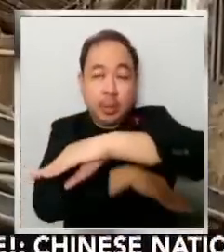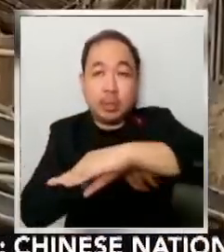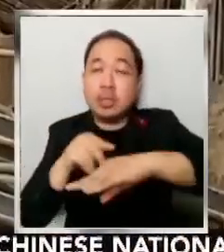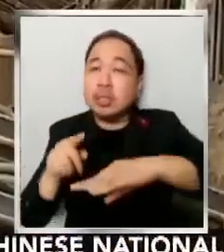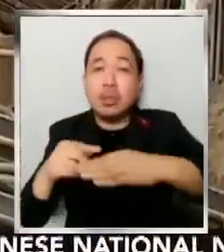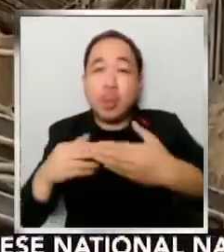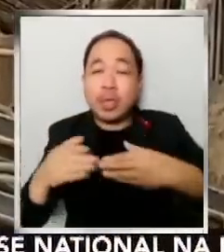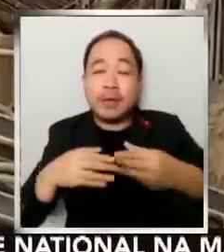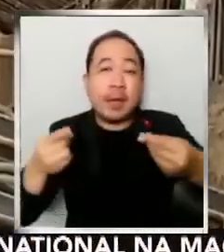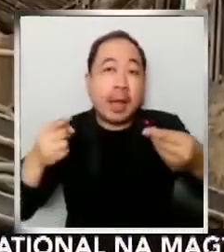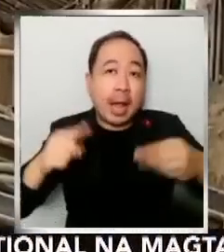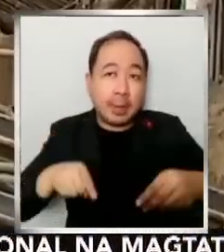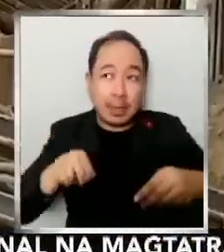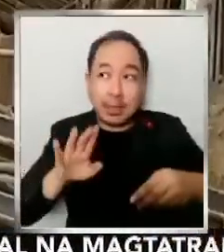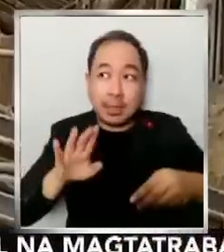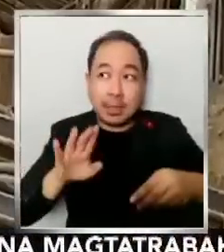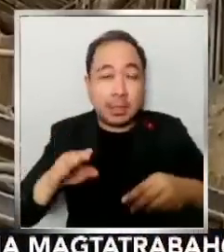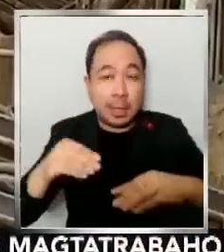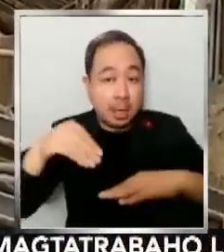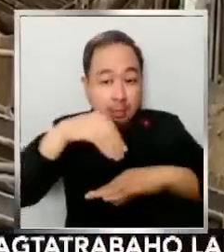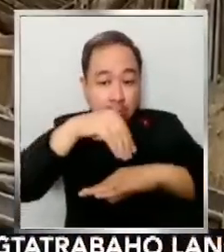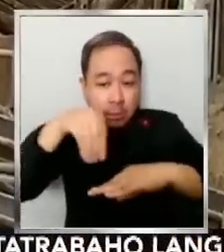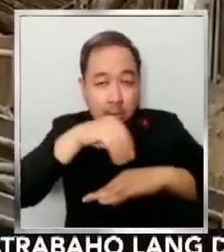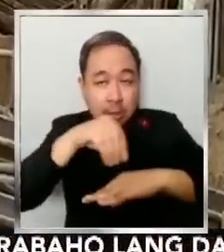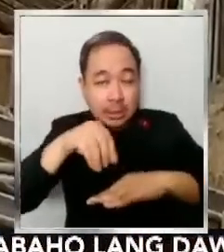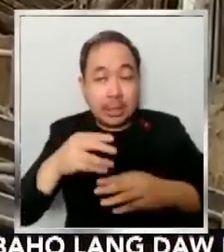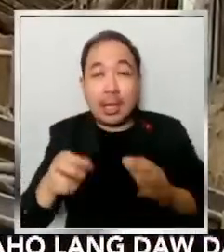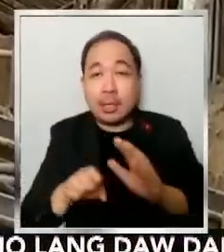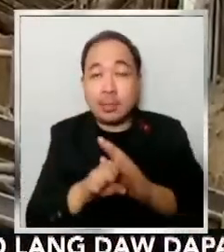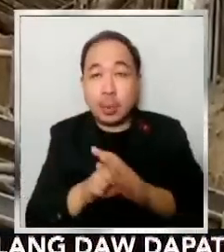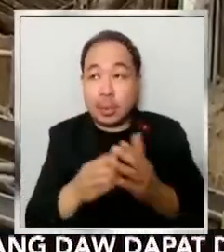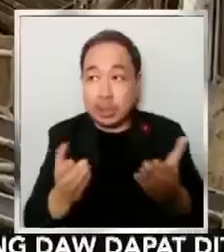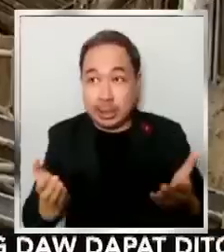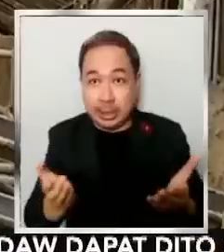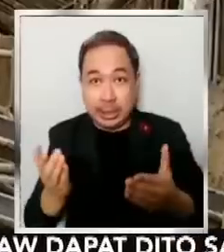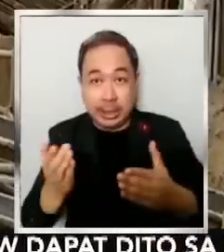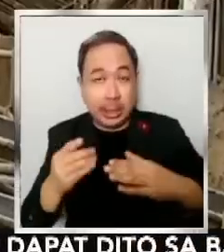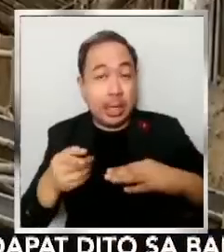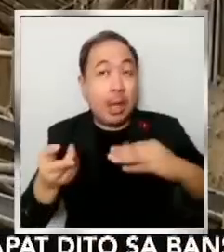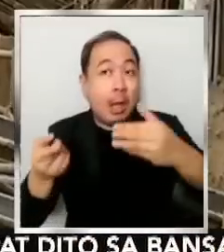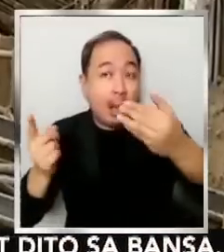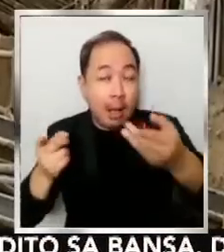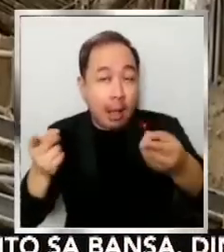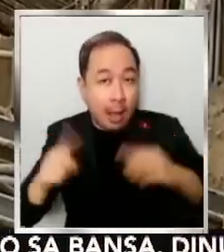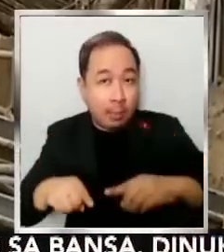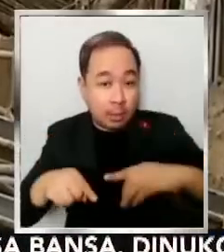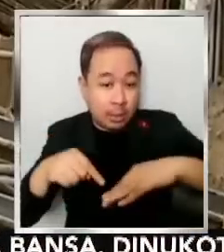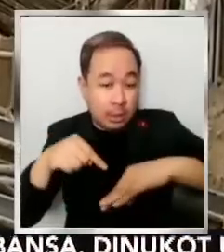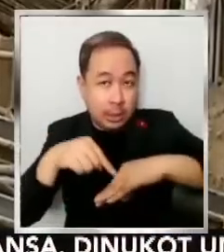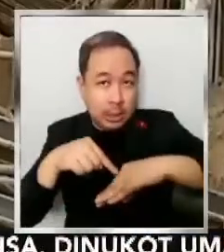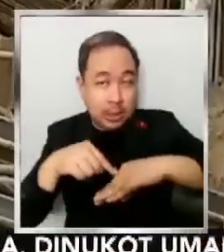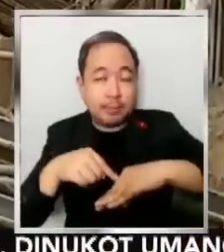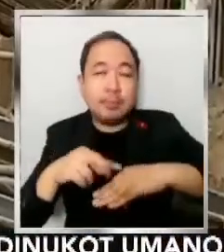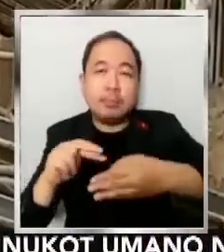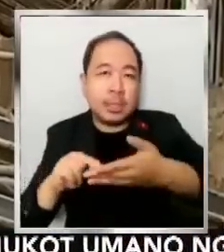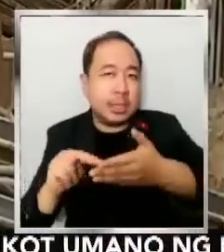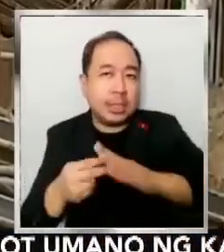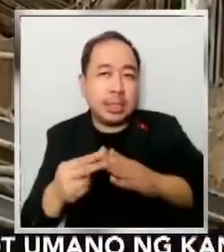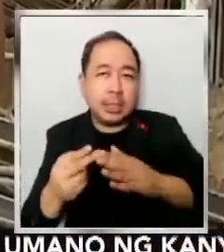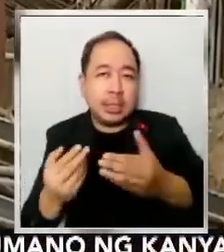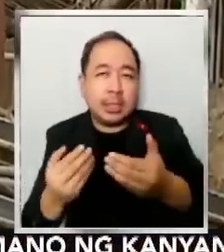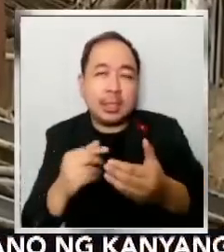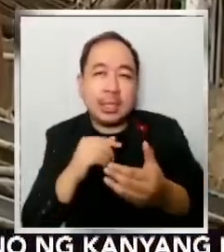sa approach na to. Halimbawa, itong tinatayuan natin is approach. Ano't anuman yung maging damage dyan, hiwalay siya doon sa main bridge para